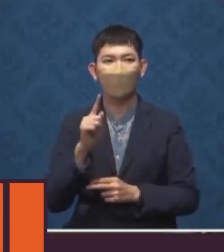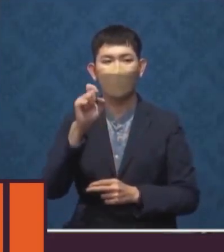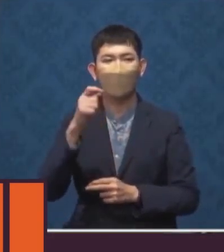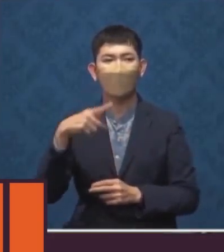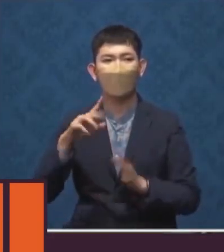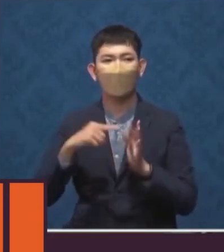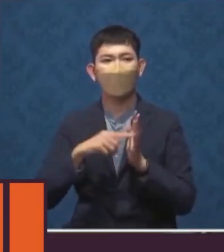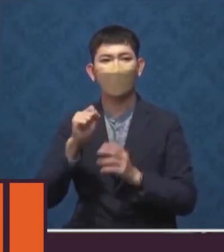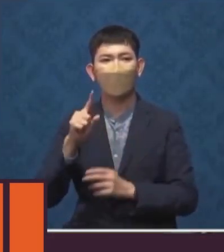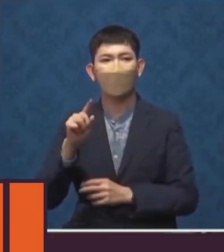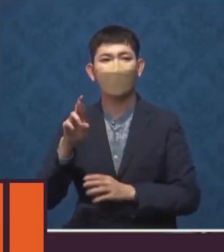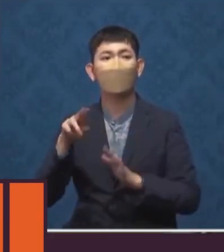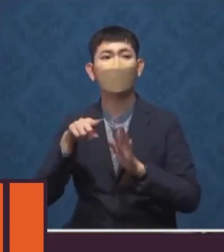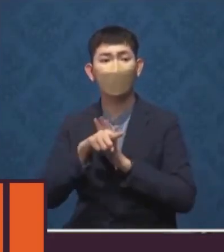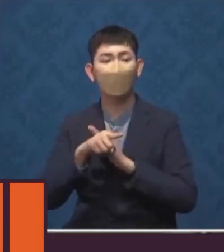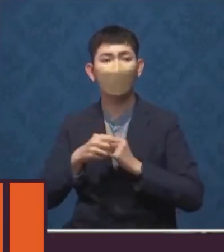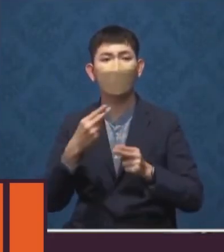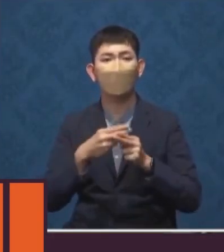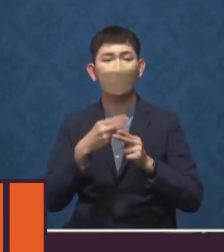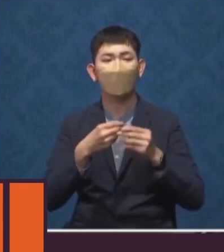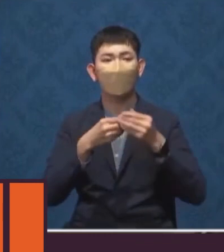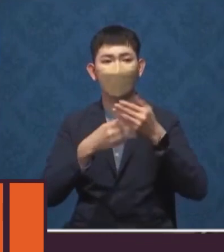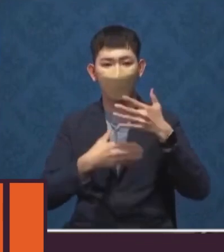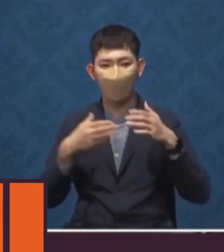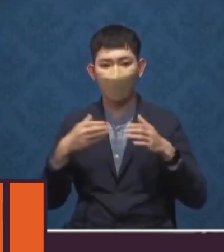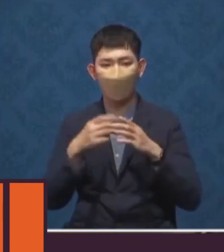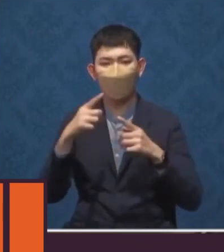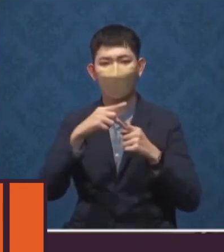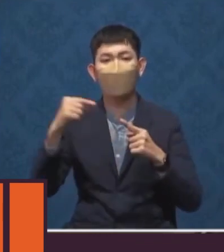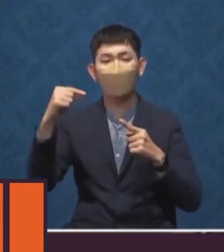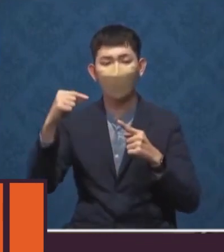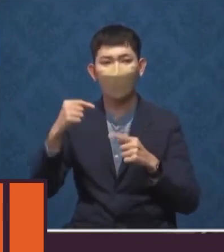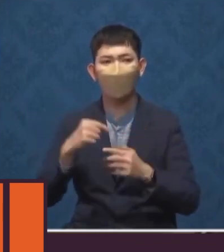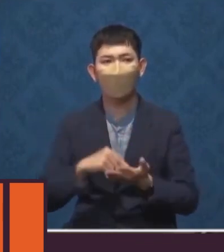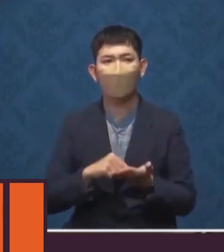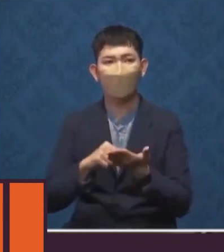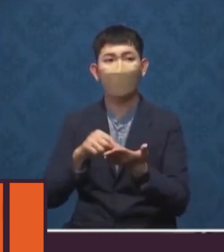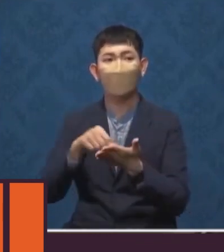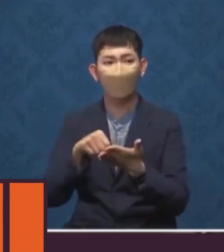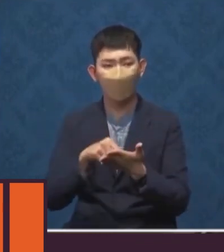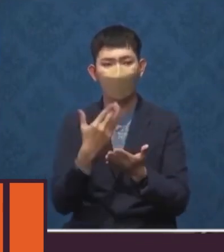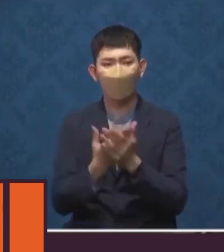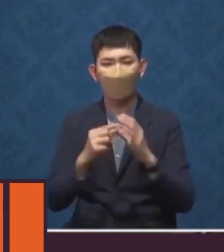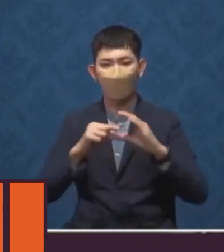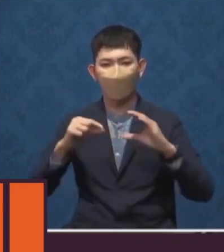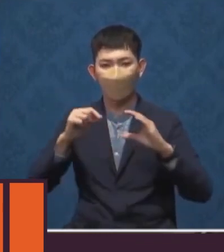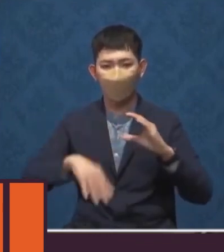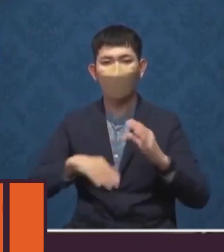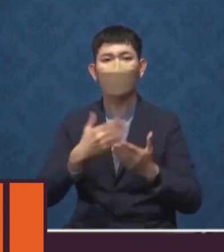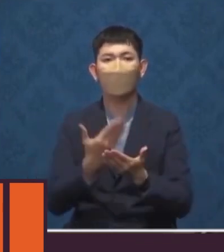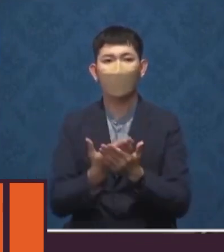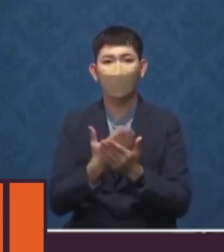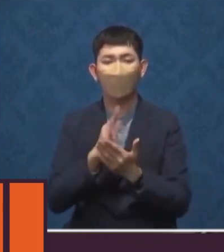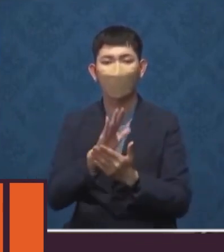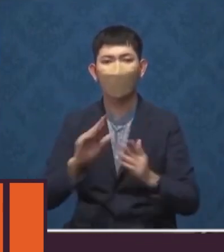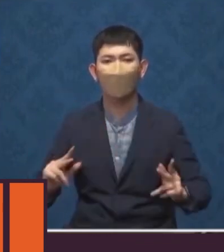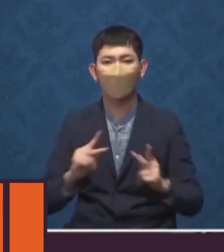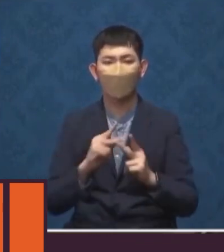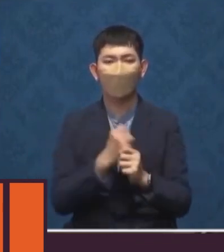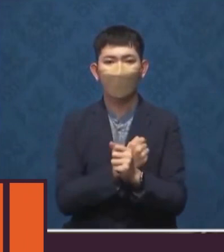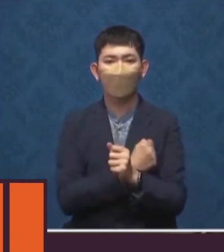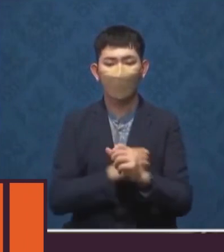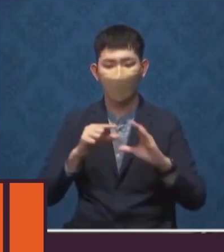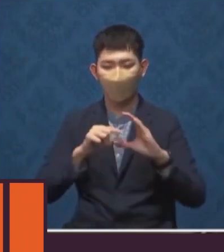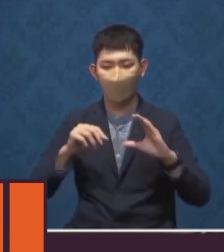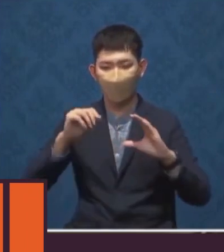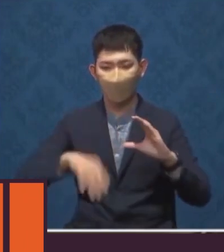สภาพูแทนรศดรณแบบบัชีรายชื่อพักเจ้าไกลครับผมได้แลยะติกปบลกมามานของมาตรา 22 กระส่วงแงงานไ้ที่ 10% คร